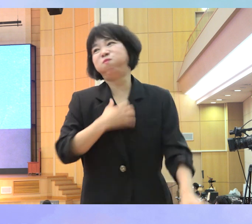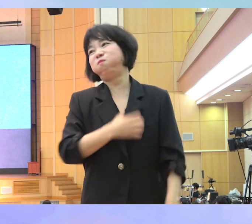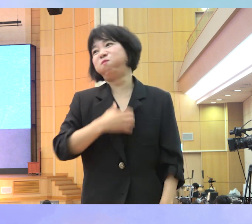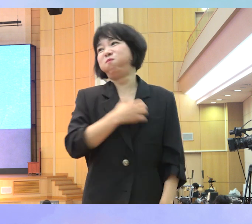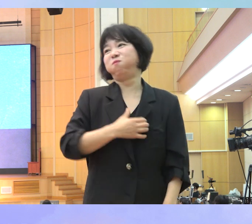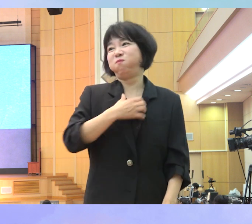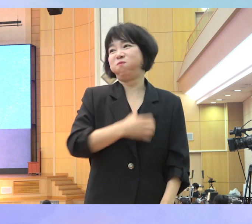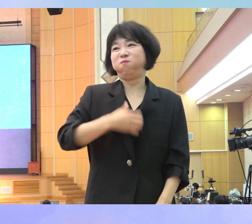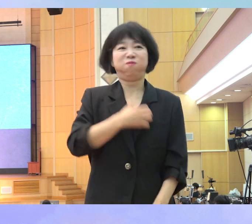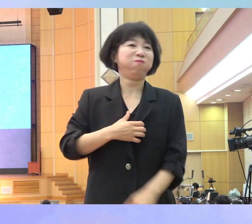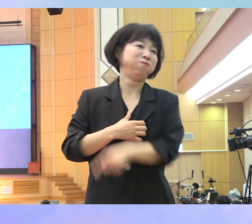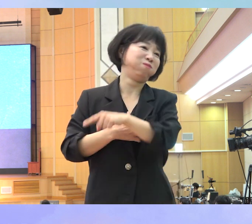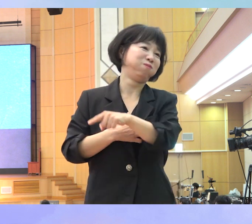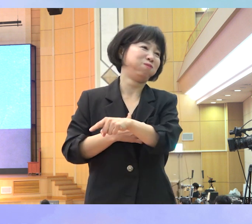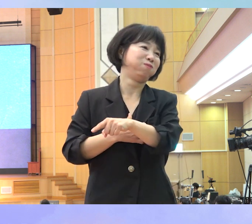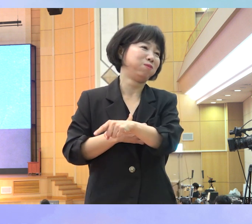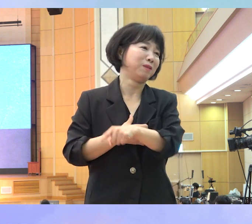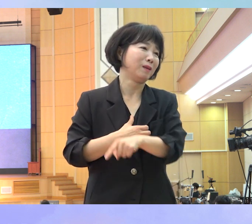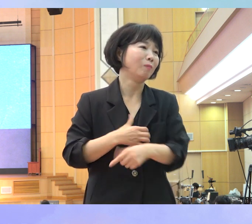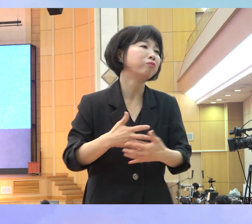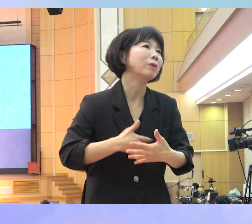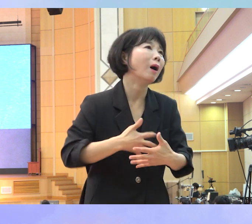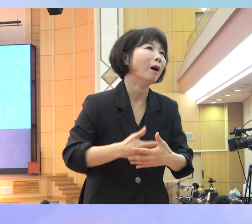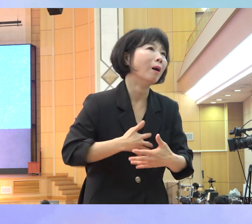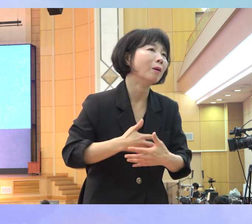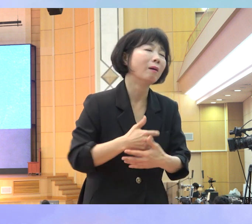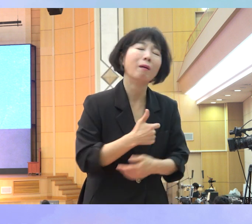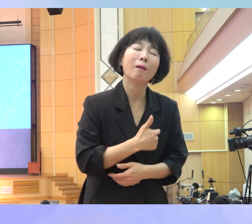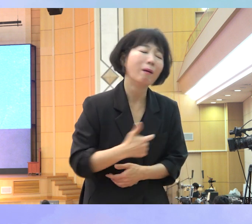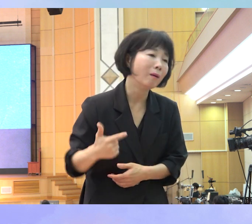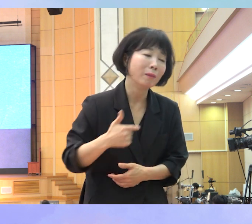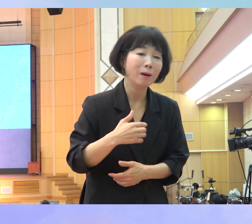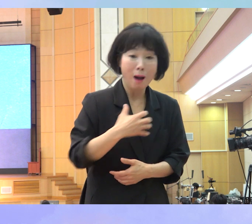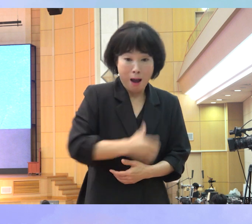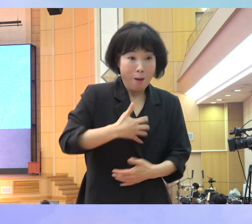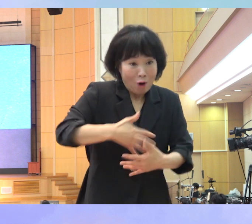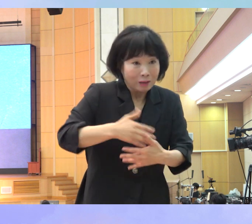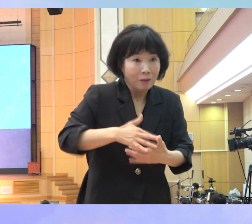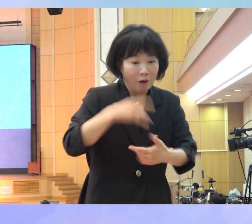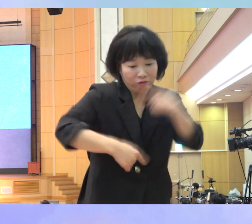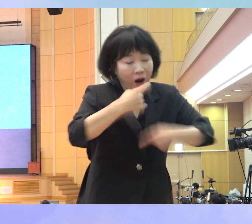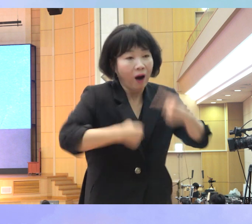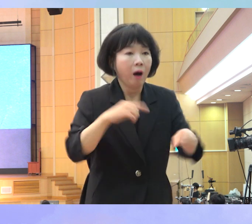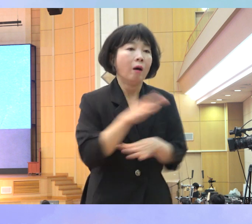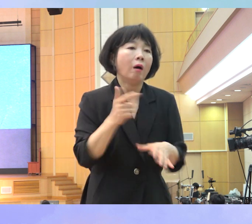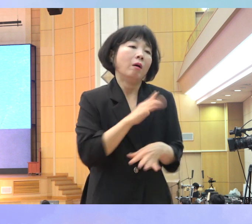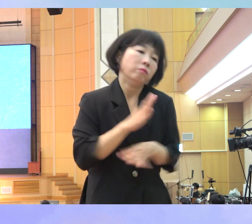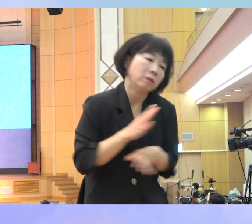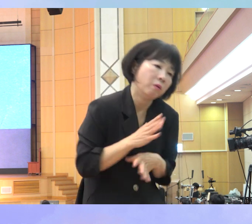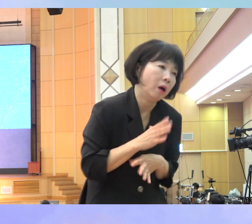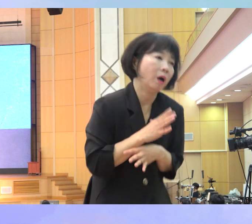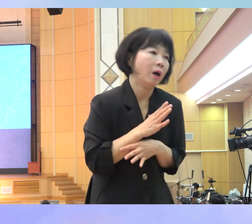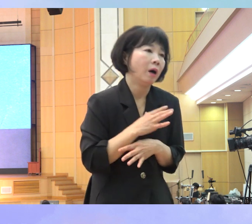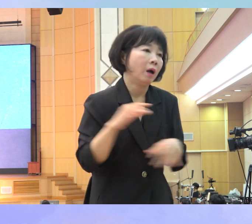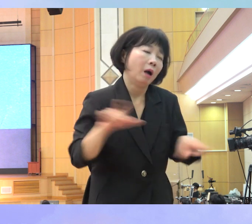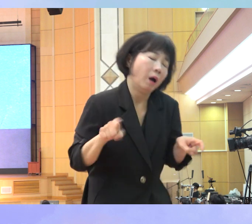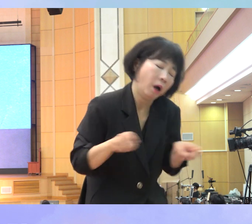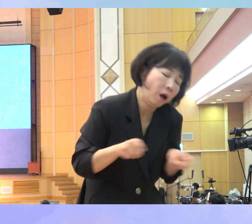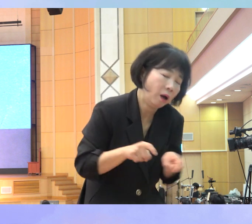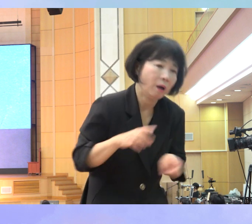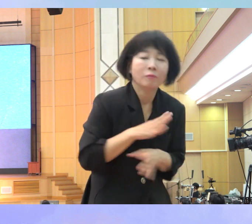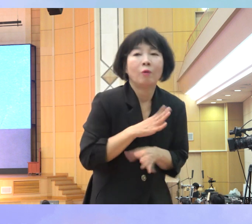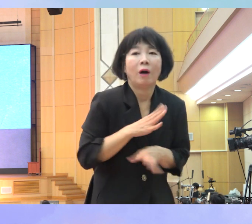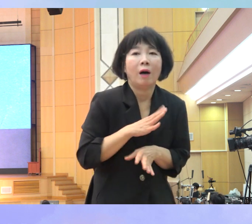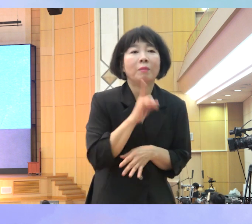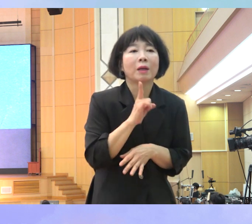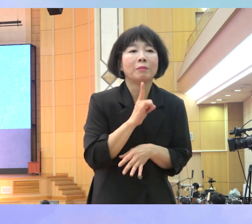이런 생각의 불안의 엄습이 들어오니까 무슨 말을 해요? 무섭다, 두렵다. 또 우리는 무슨 말